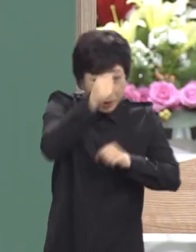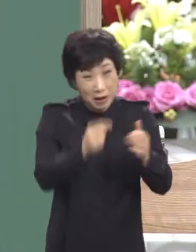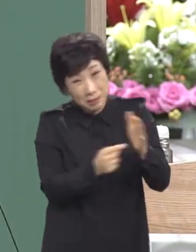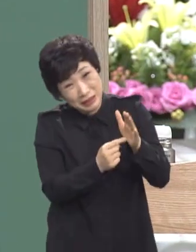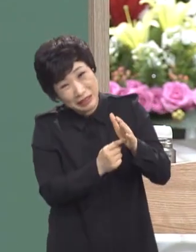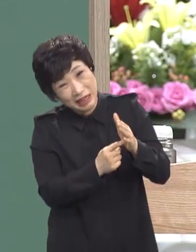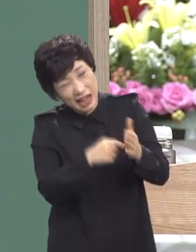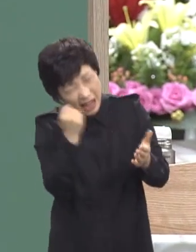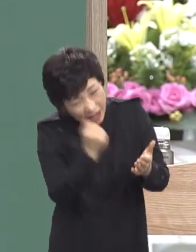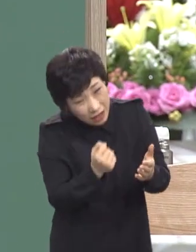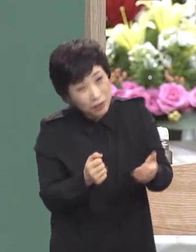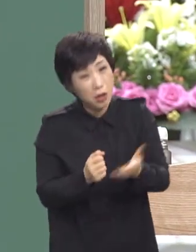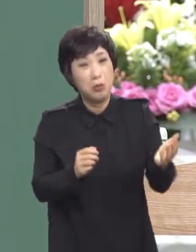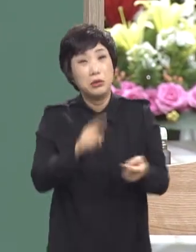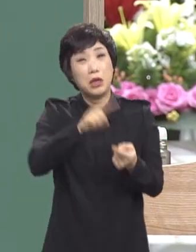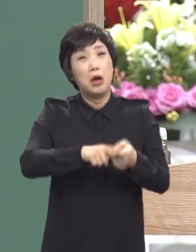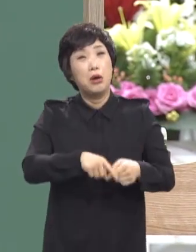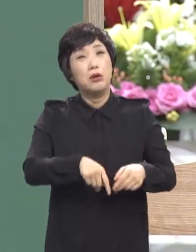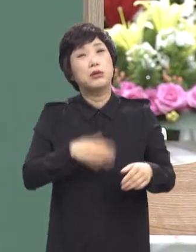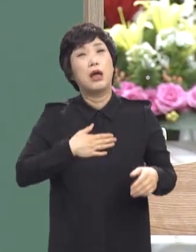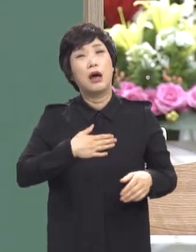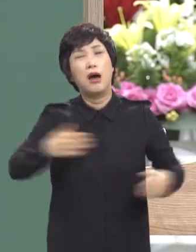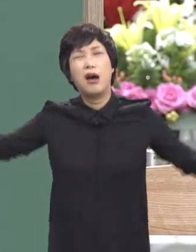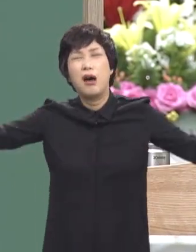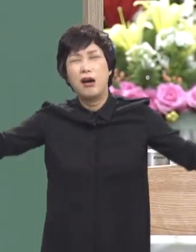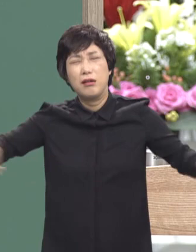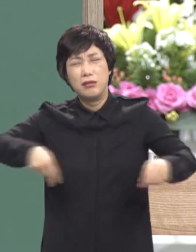박혀서 그대로 매달려 있다고 생각해봐.